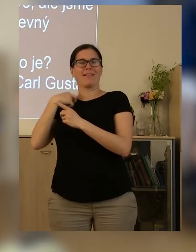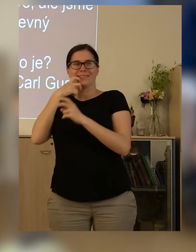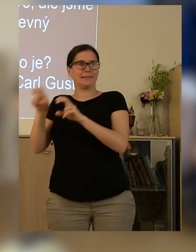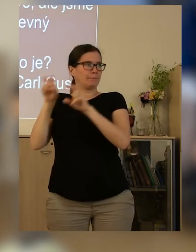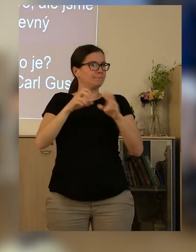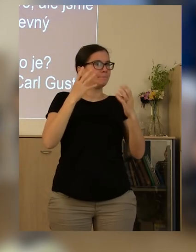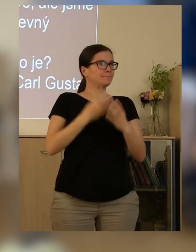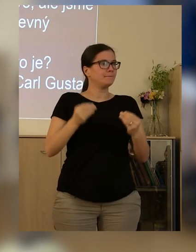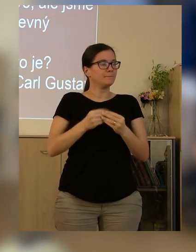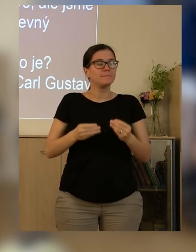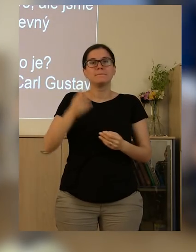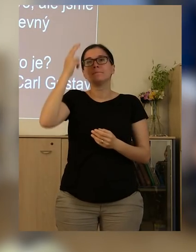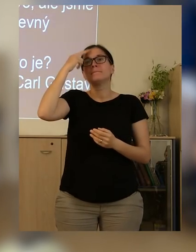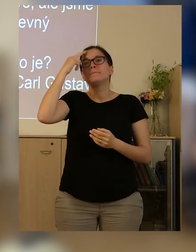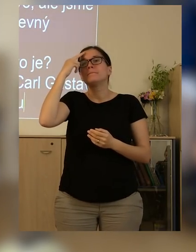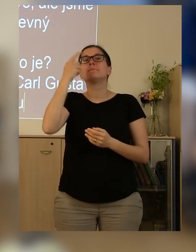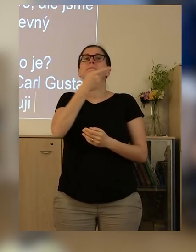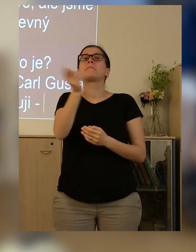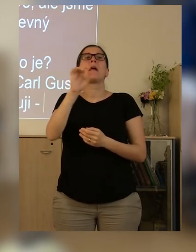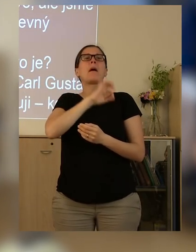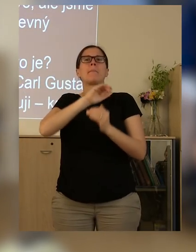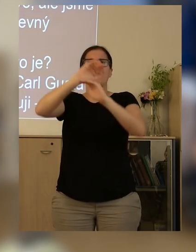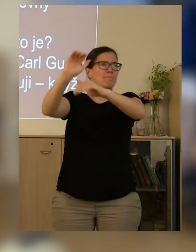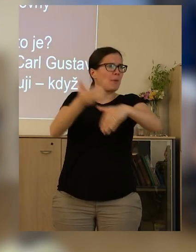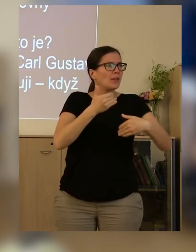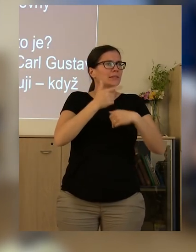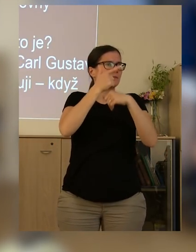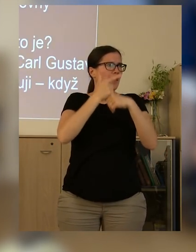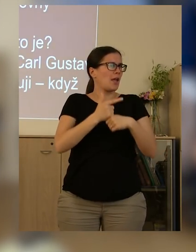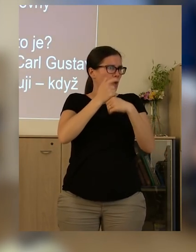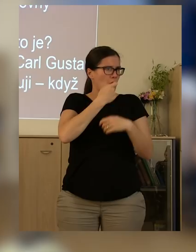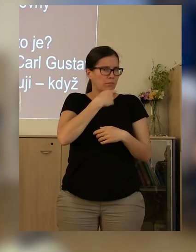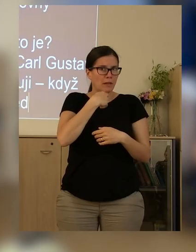Když vás někdo pozve na oběd, na nedělní oběd,